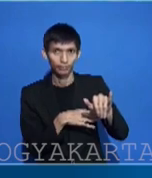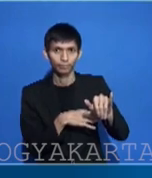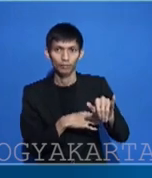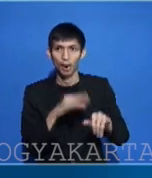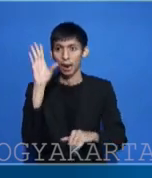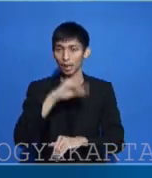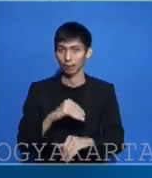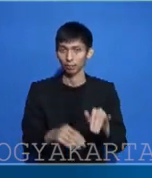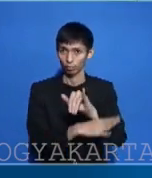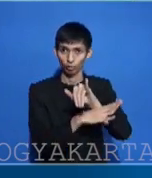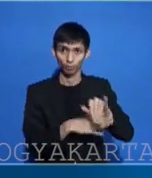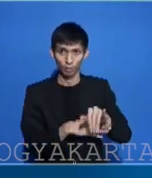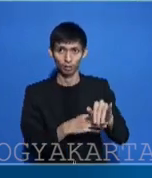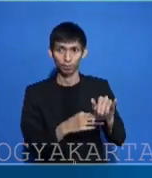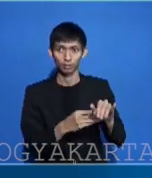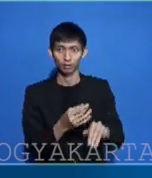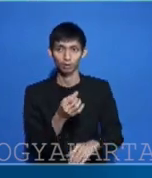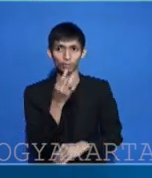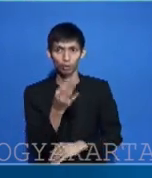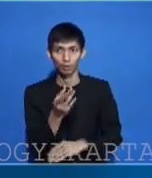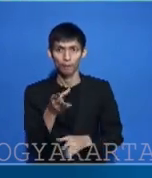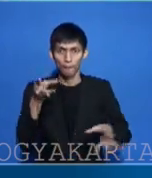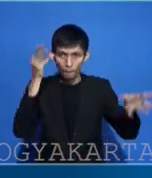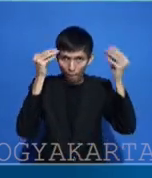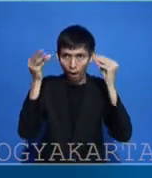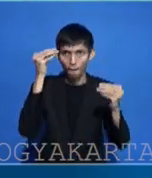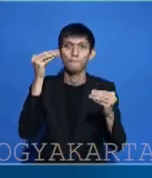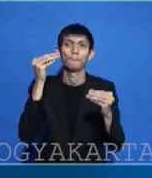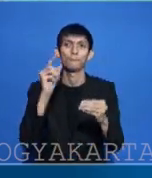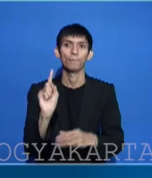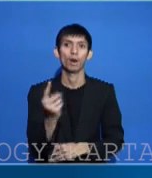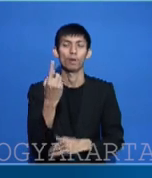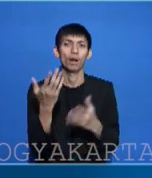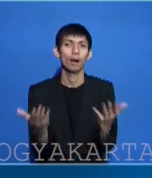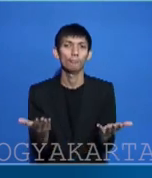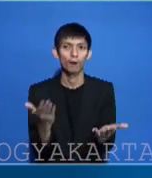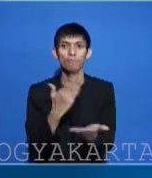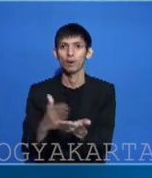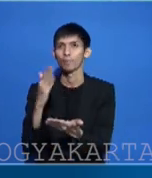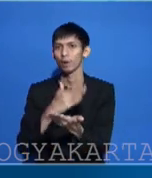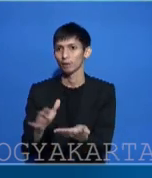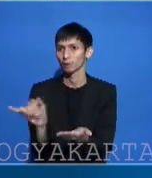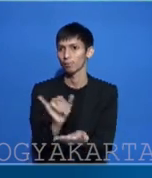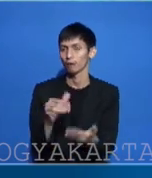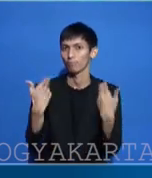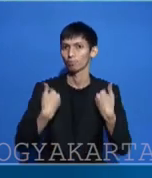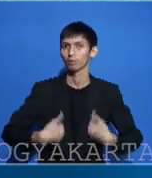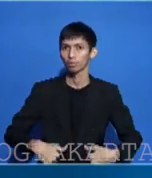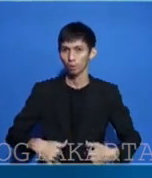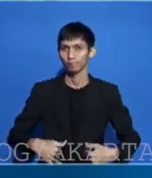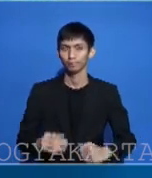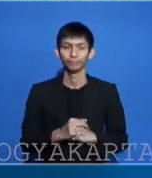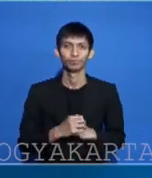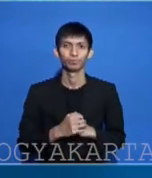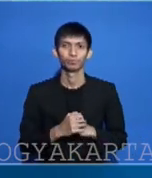pesan simbolik yang mengandung pembelajaran. Salah satu di antaranya berbagi dengan sesama. Makna ini